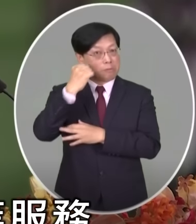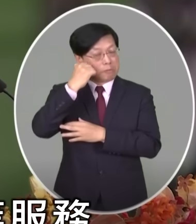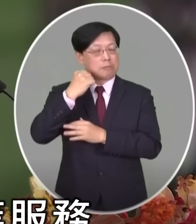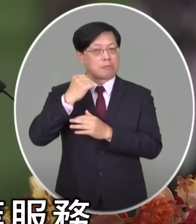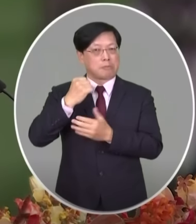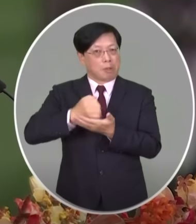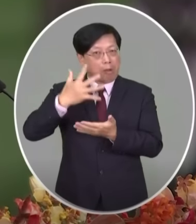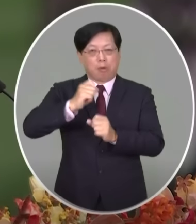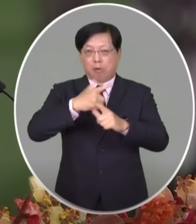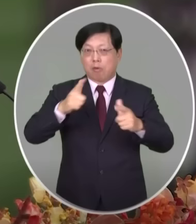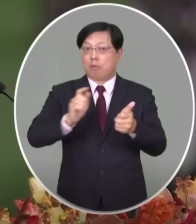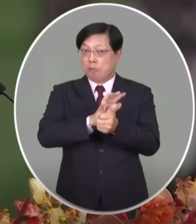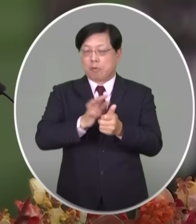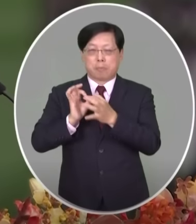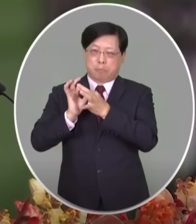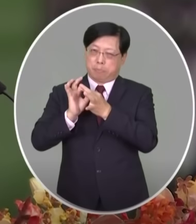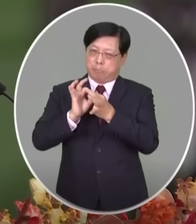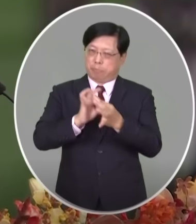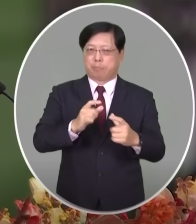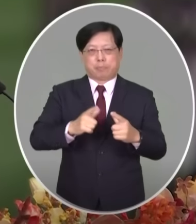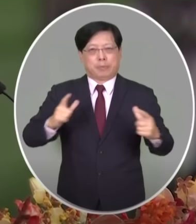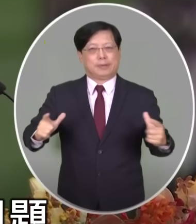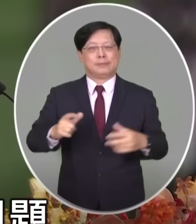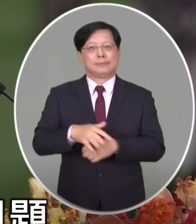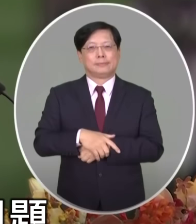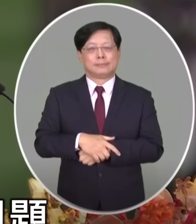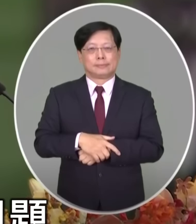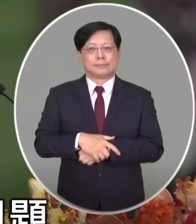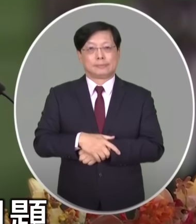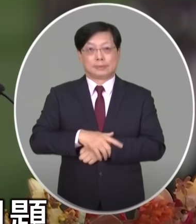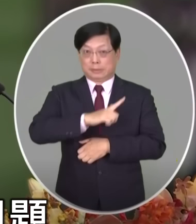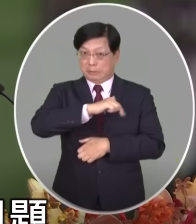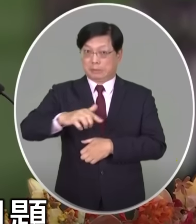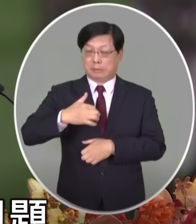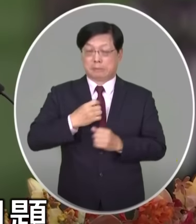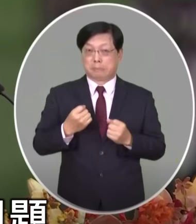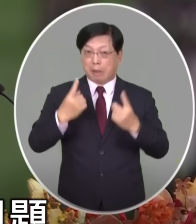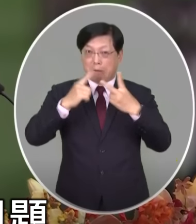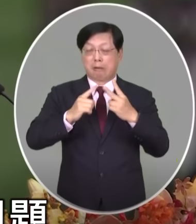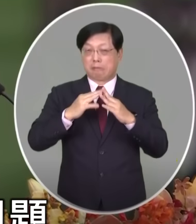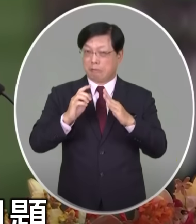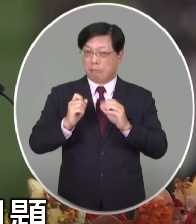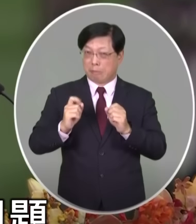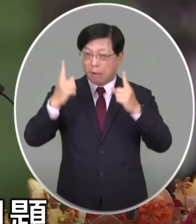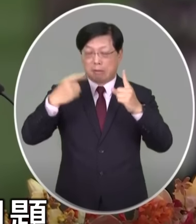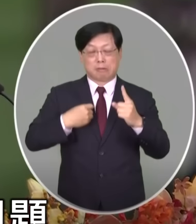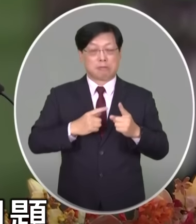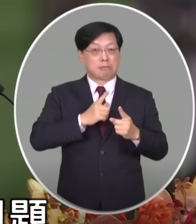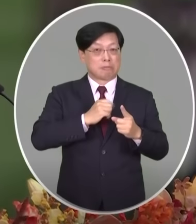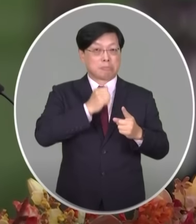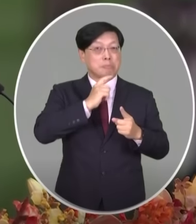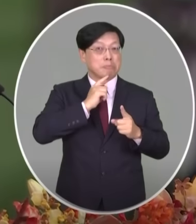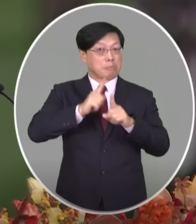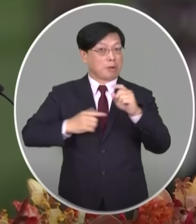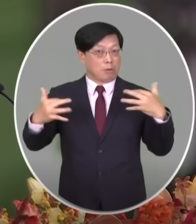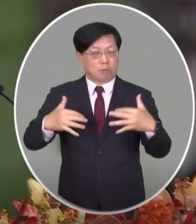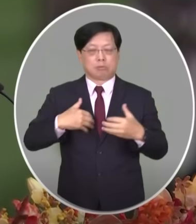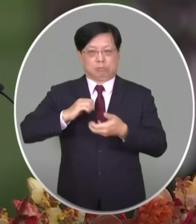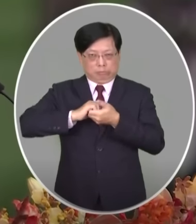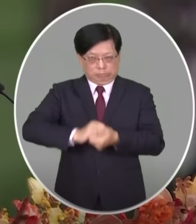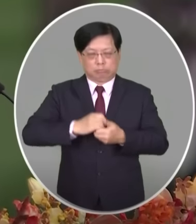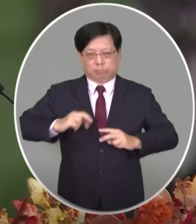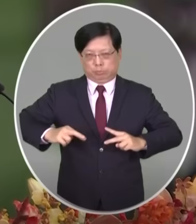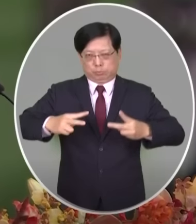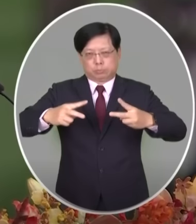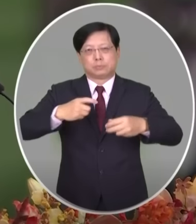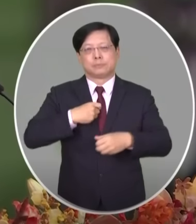等服务要延续扩大，物价、房价、贫富差距等问题要不断改